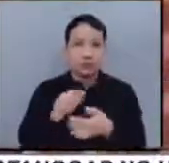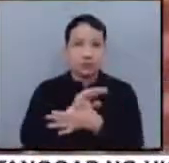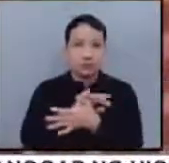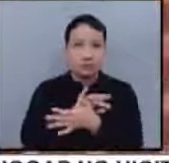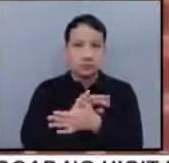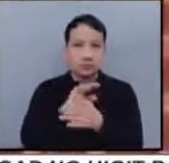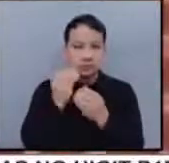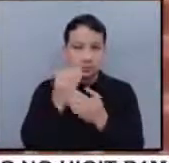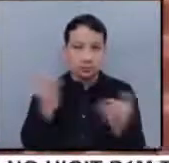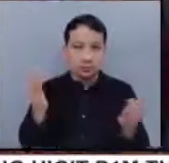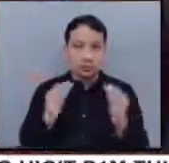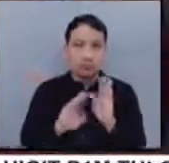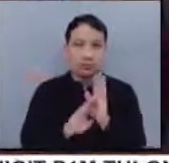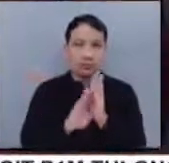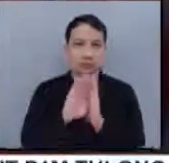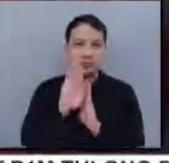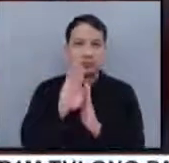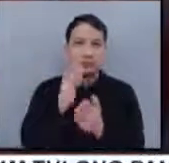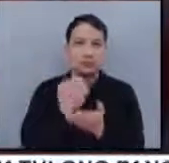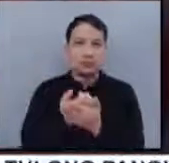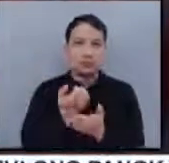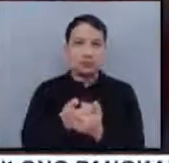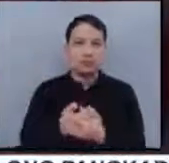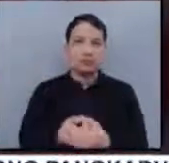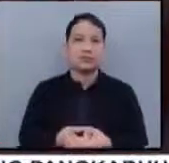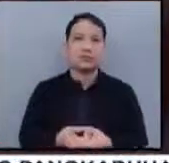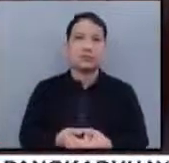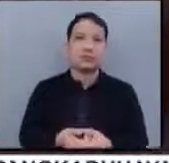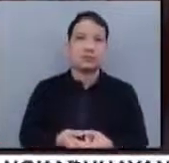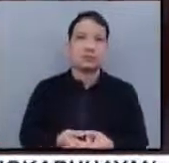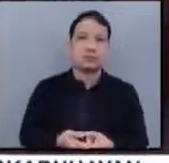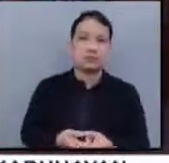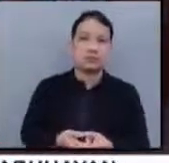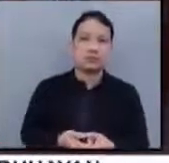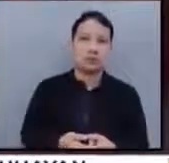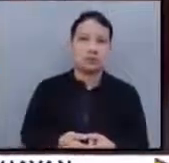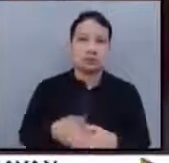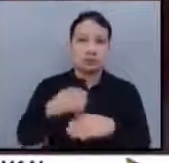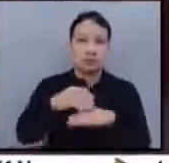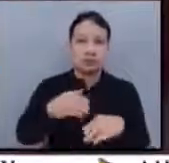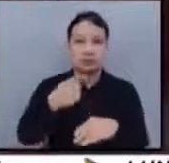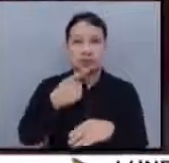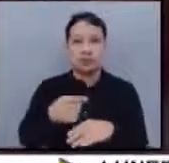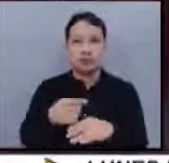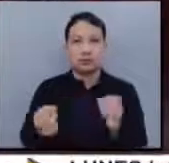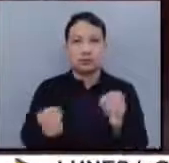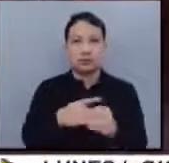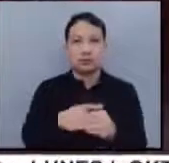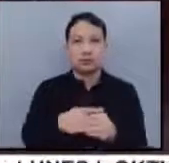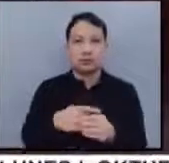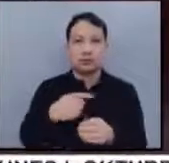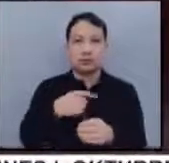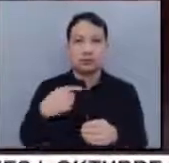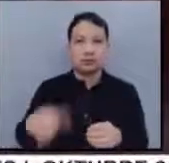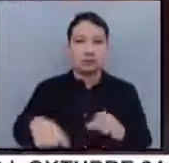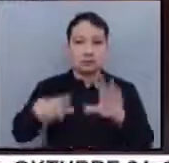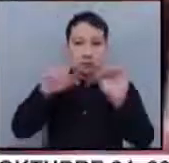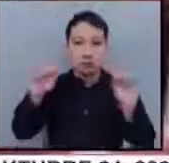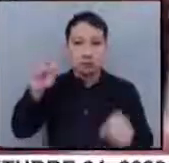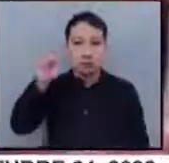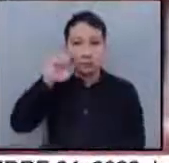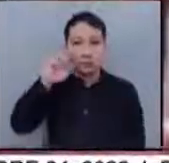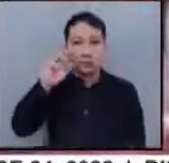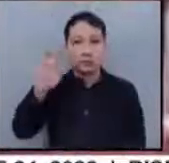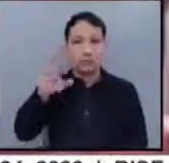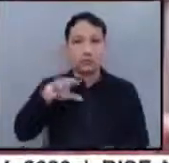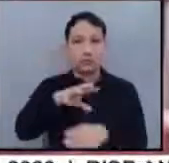pag-angat ng kanilang ekonomiya. Nakatawag pansin naman sa publiko ang tila pagpapaalis kay dating Chinese President Hu Jintao mula sa Party Congress.